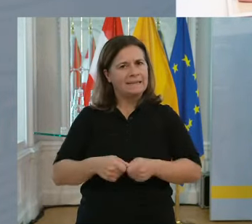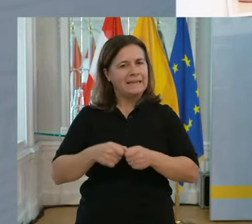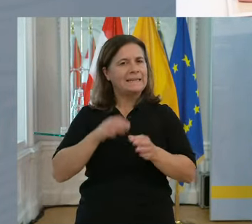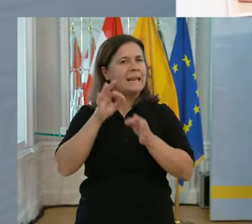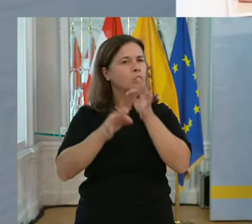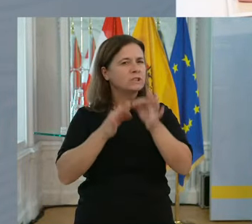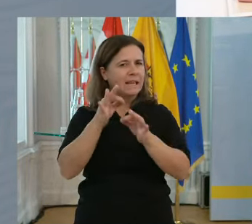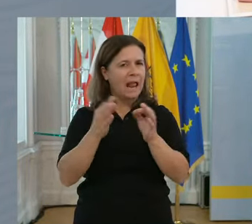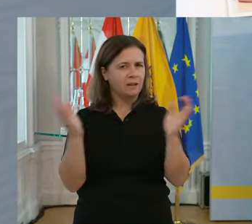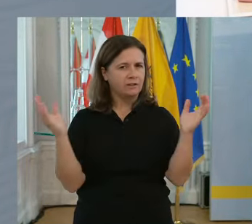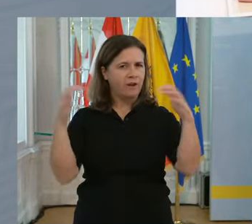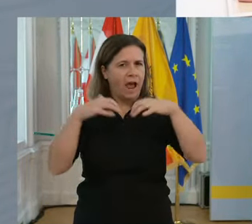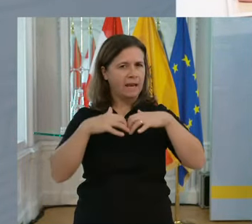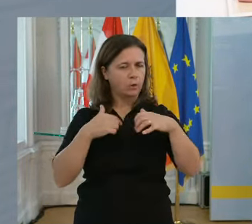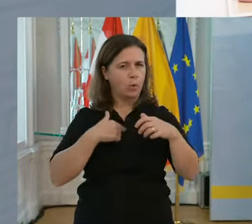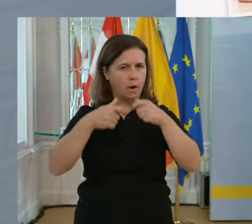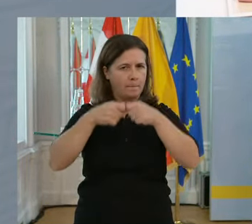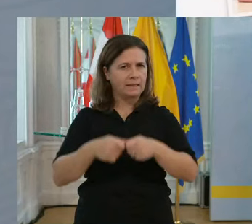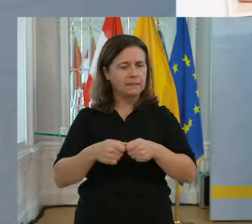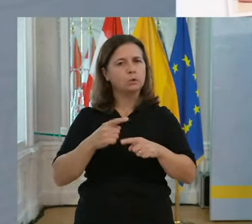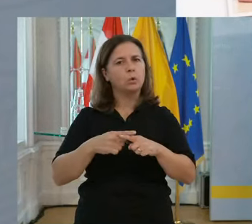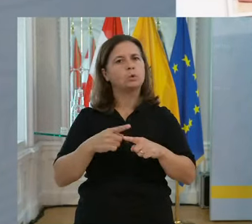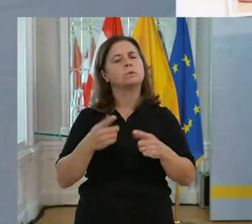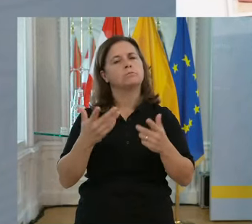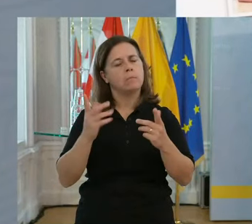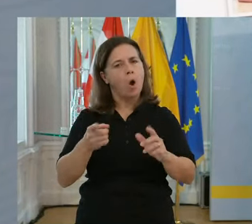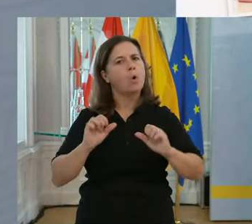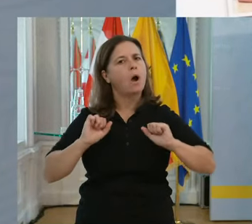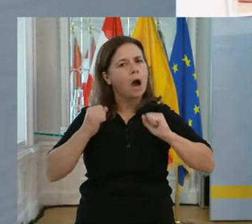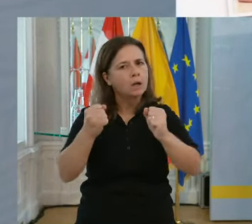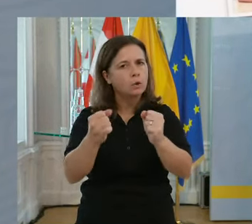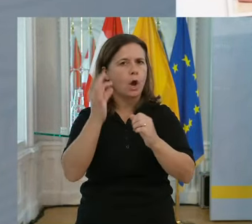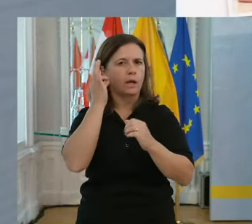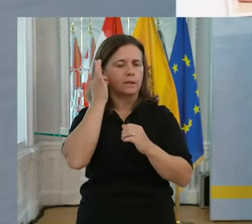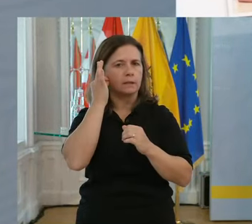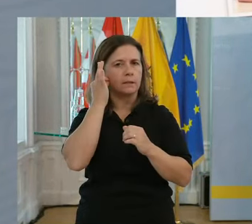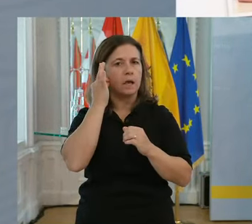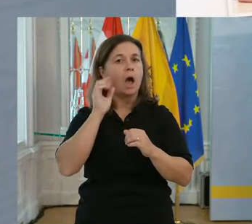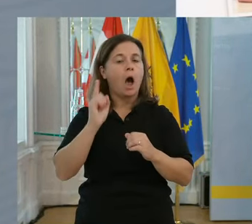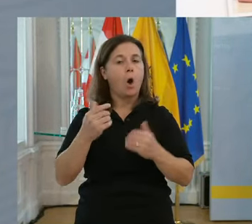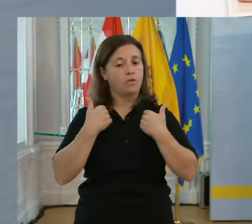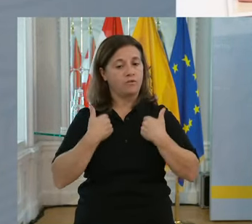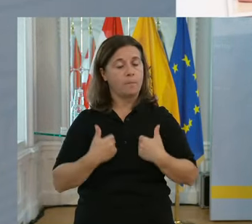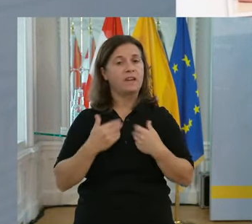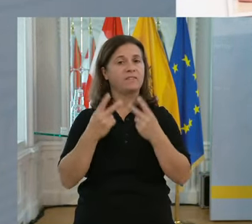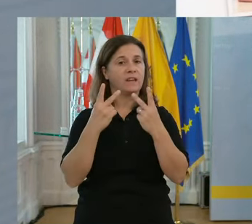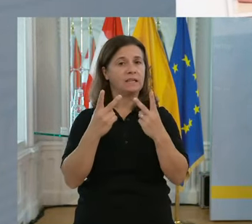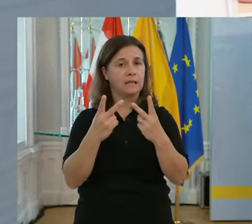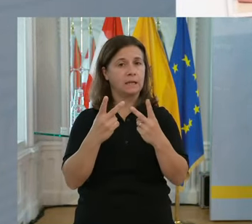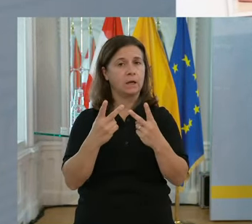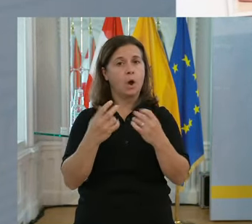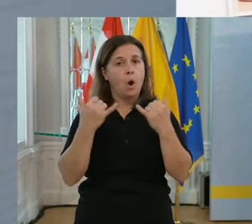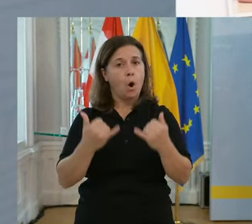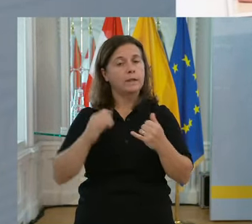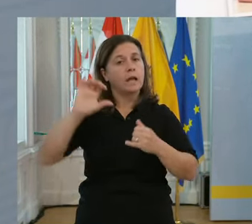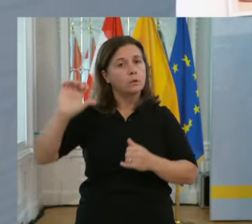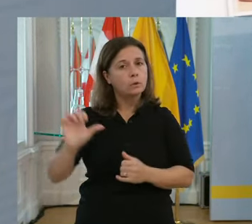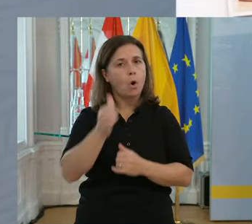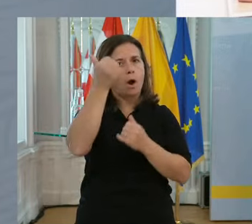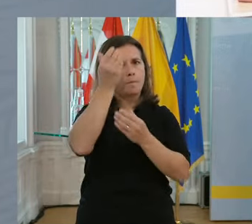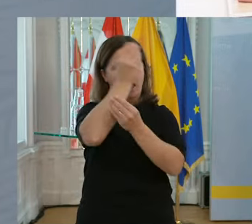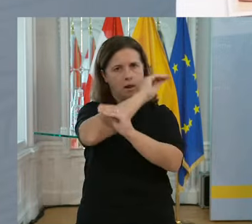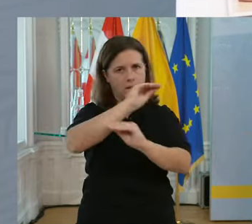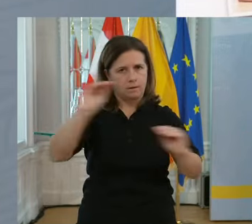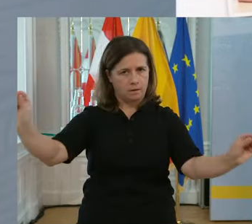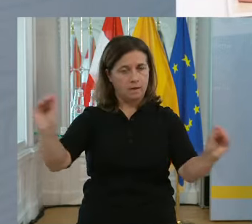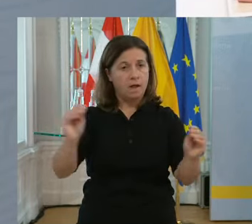in der Industriellen Vereinigung und als Akteurin in der Industriellen Vereinigung, ist es mir auch wichtig, an der Stelle noch einmal zu